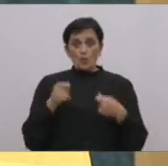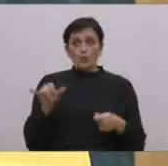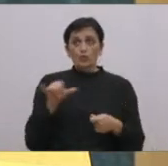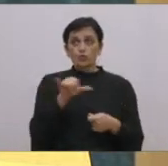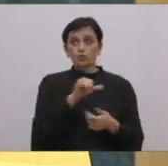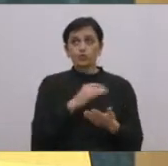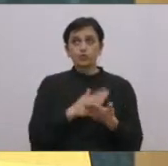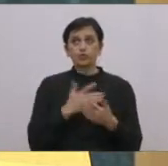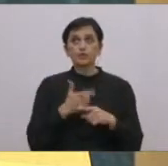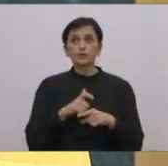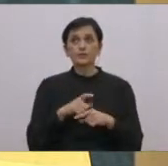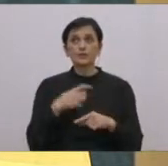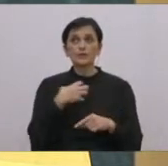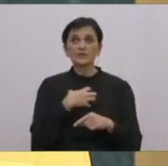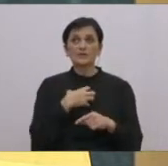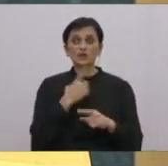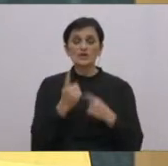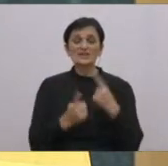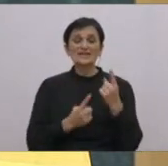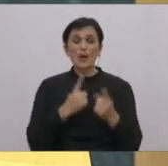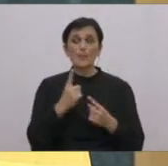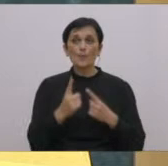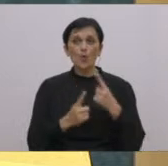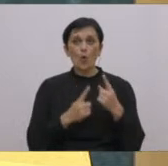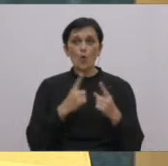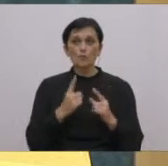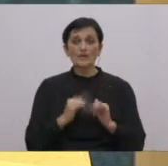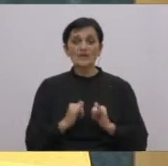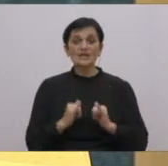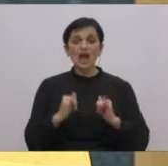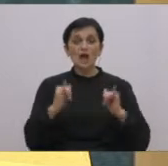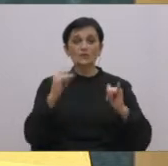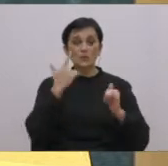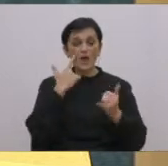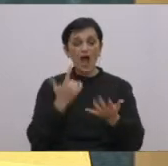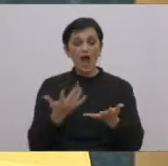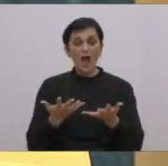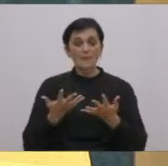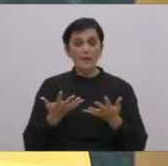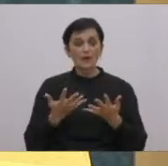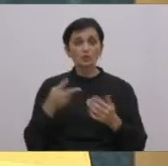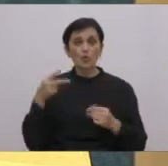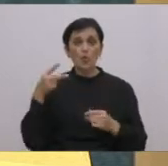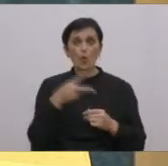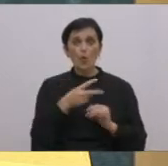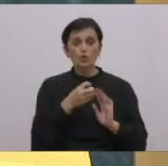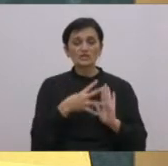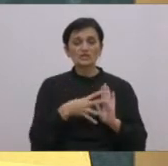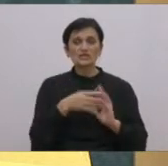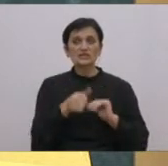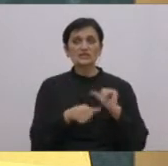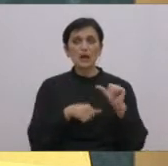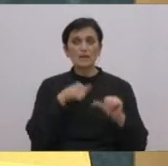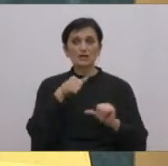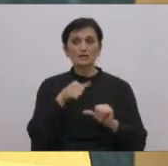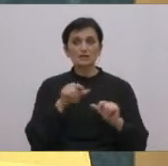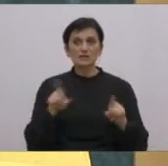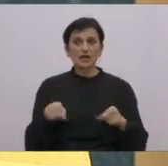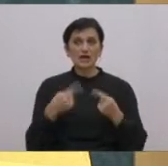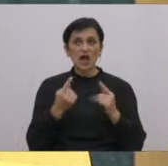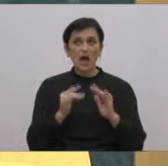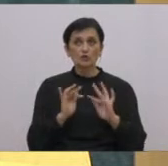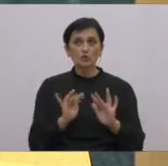ძალიან მნიშვნელოვანია იმ რეფორმის გავრცობითი ეფექტი რომელიც 2019 წელს